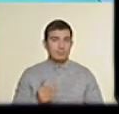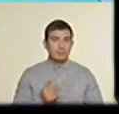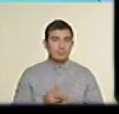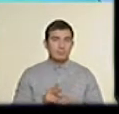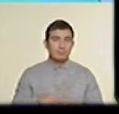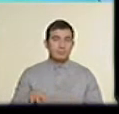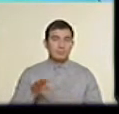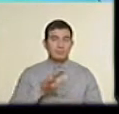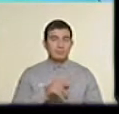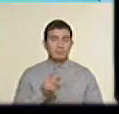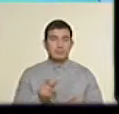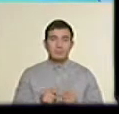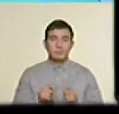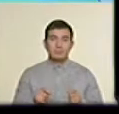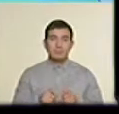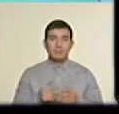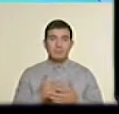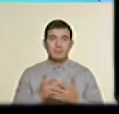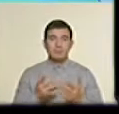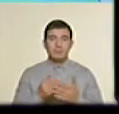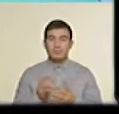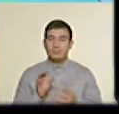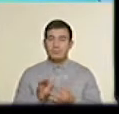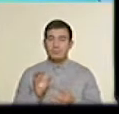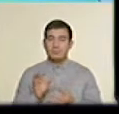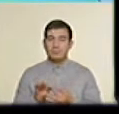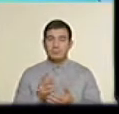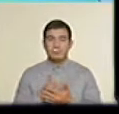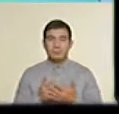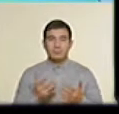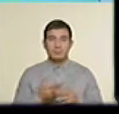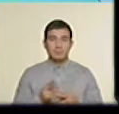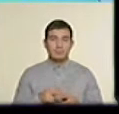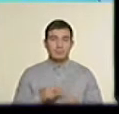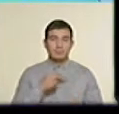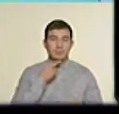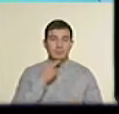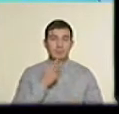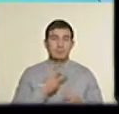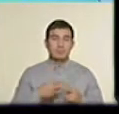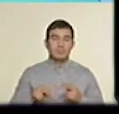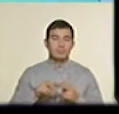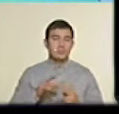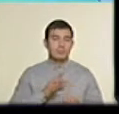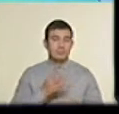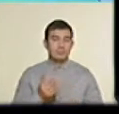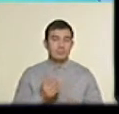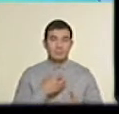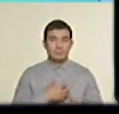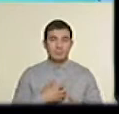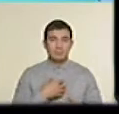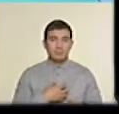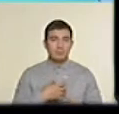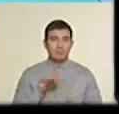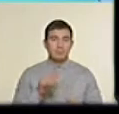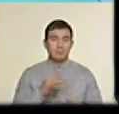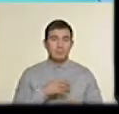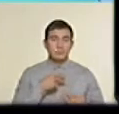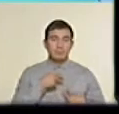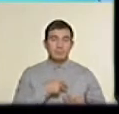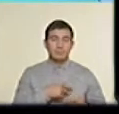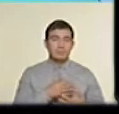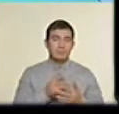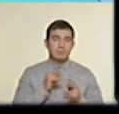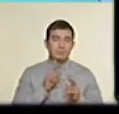hududda ham har bir xizmat ko'rsatish tarmog'iga talab bir xil darajada emas. Ya'ni asosan bu xizmat ko'rsatish